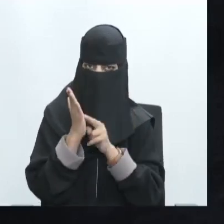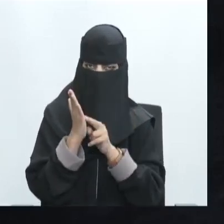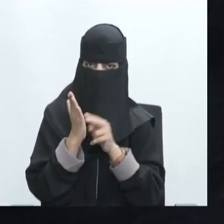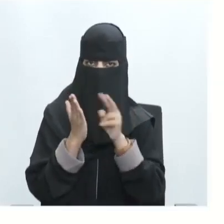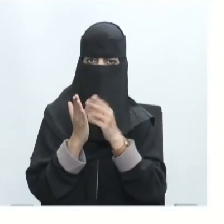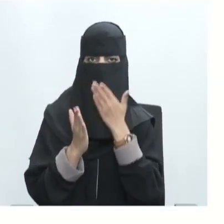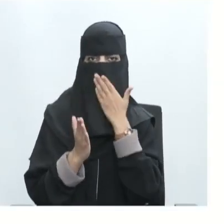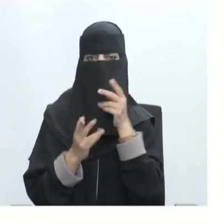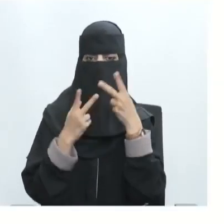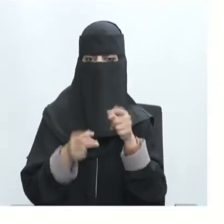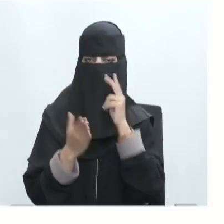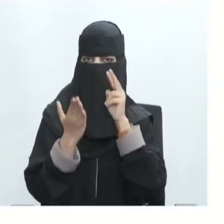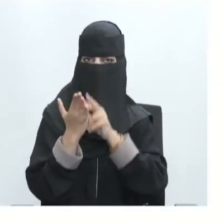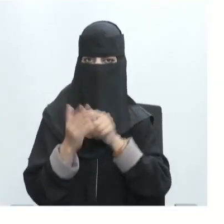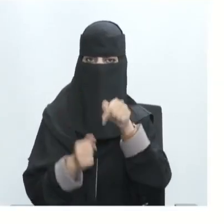قراءه